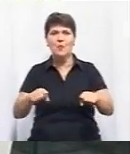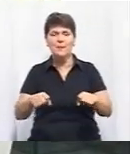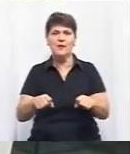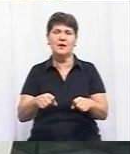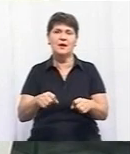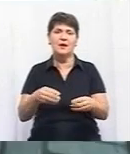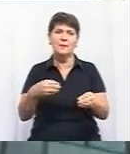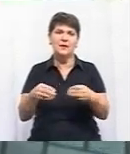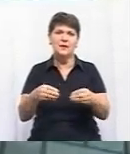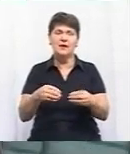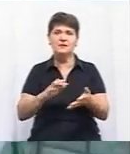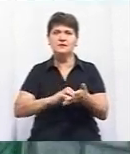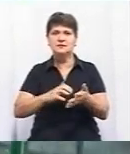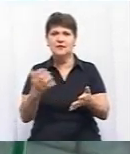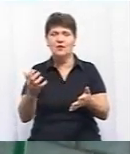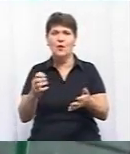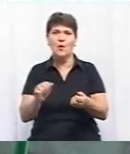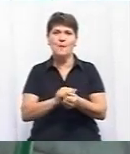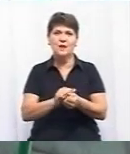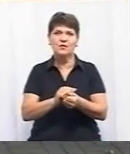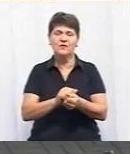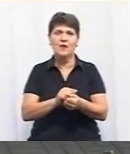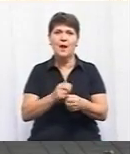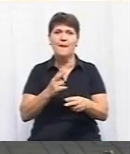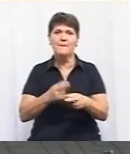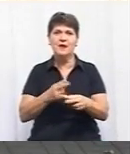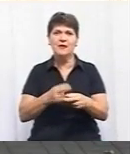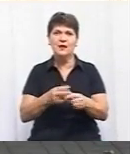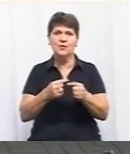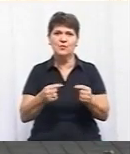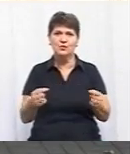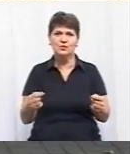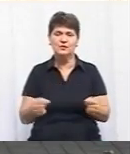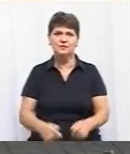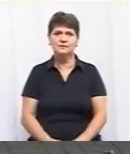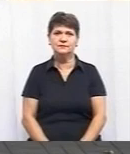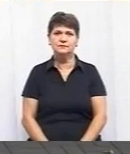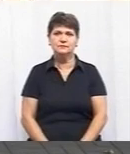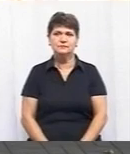ПЕТ-пляшки, скло, поліетилен, макулатуру, пластмасу та металобрухт.